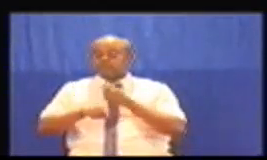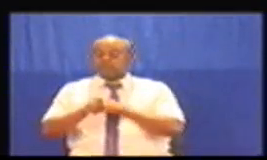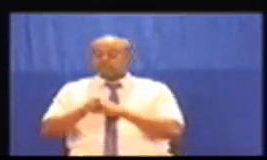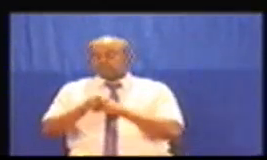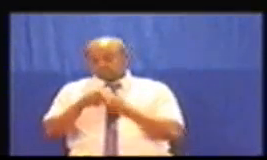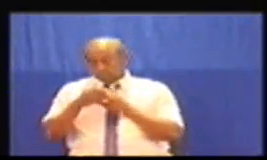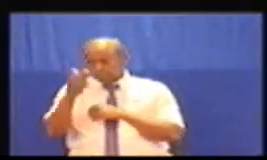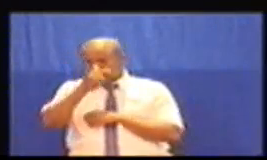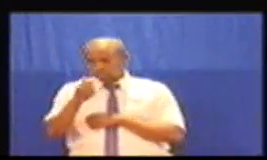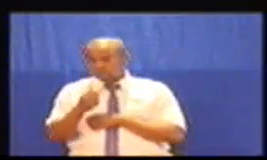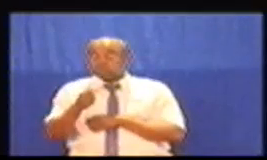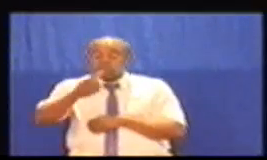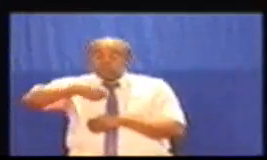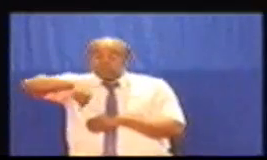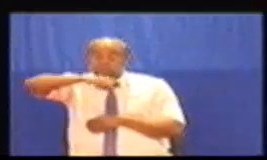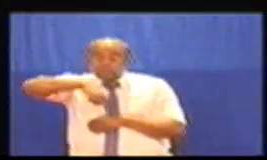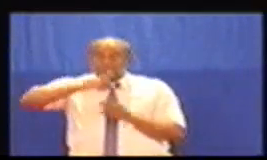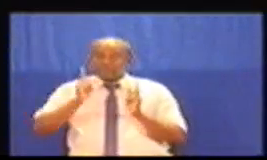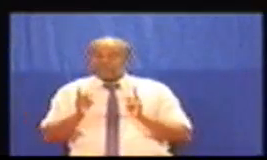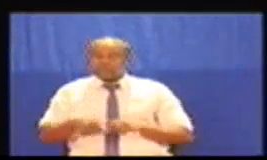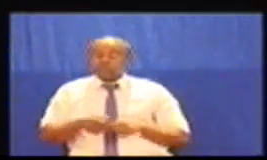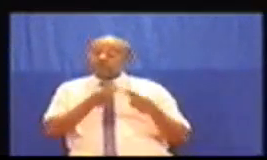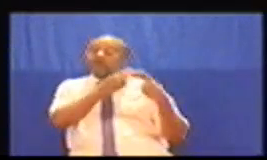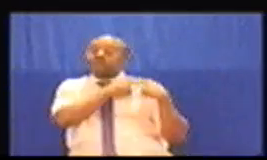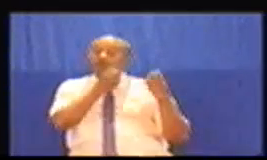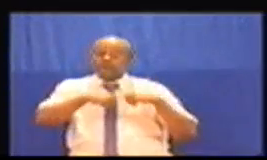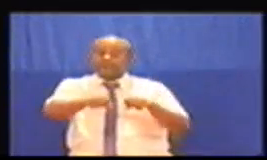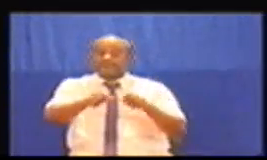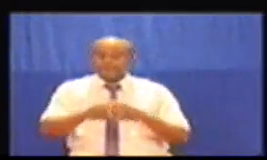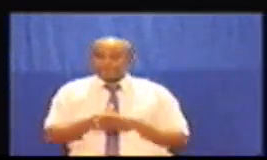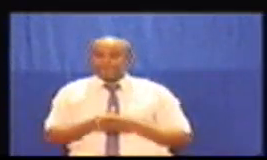chetu cha uwajibikaji tunahakikisha kinatekelezeka.